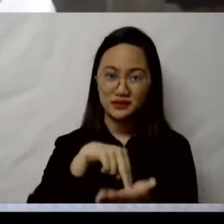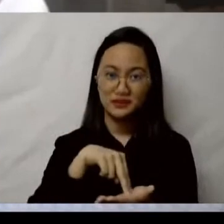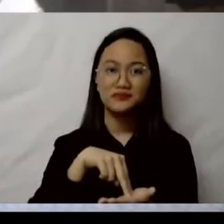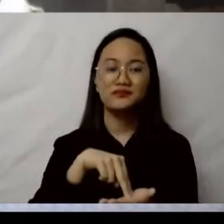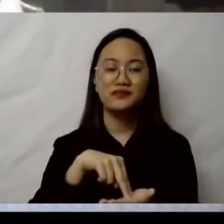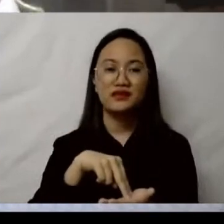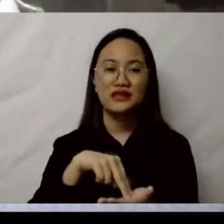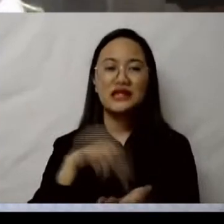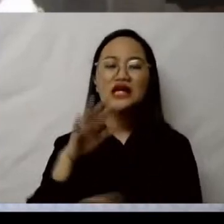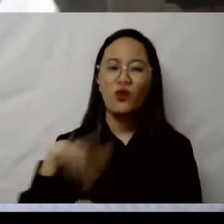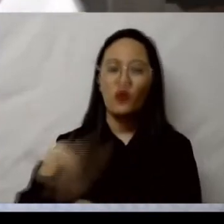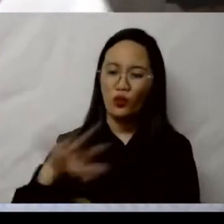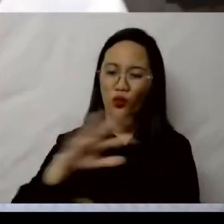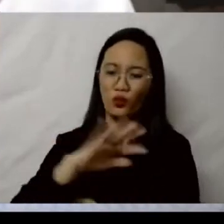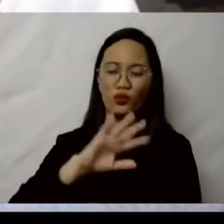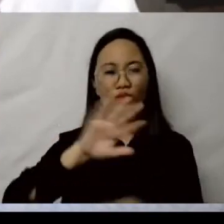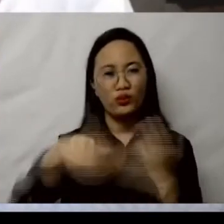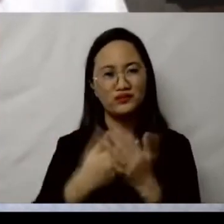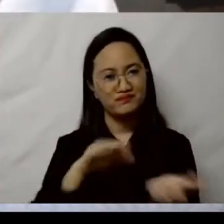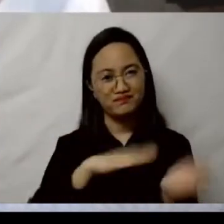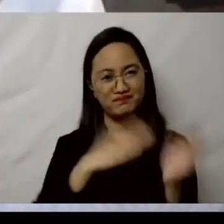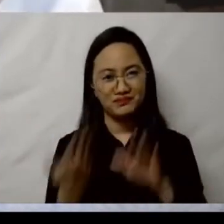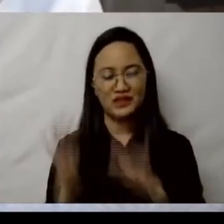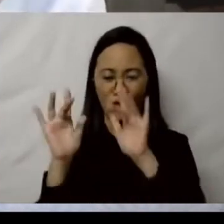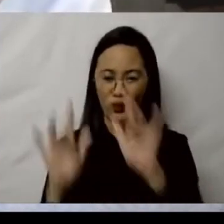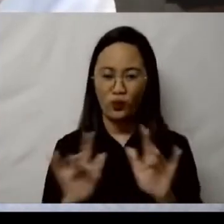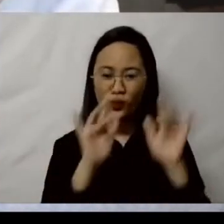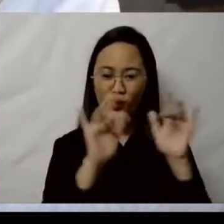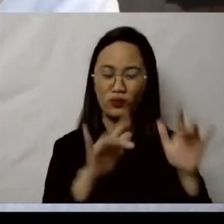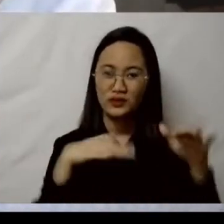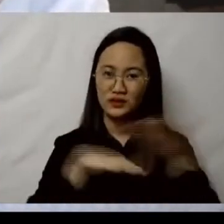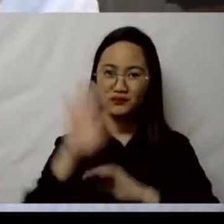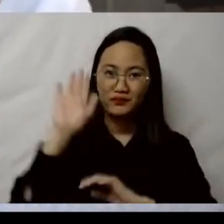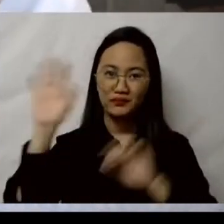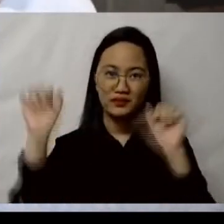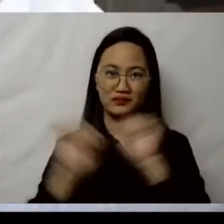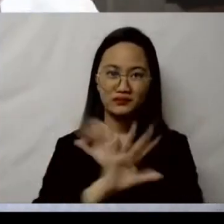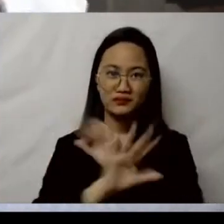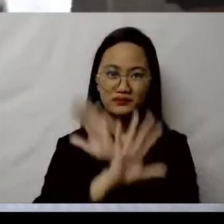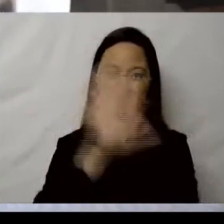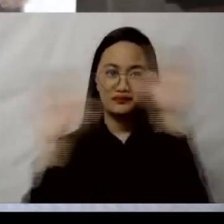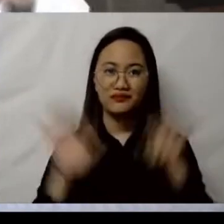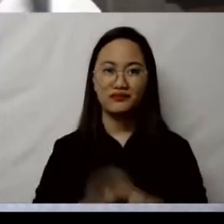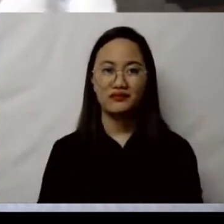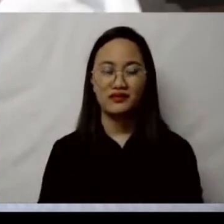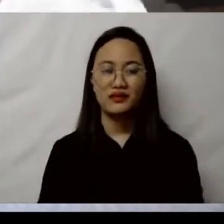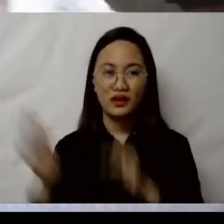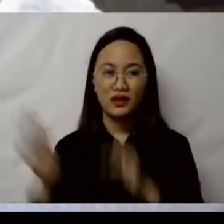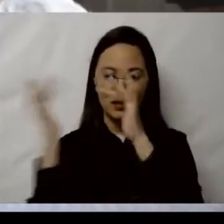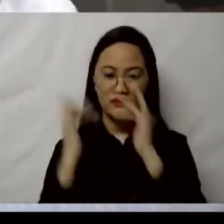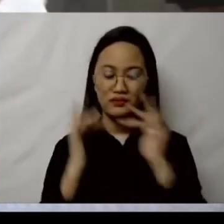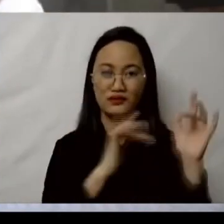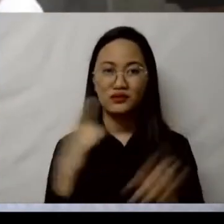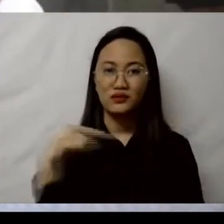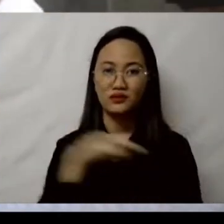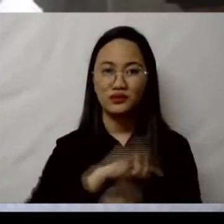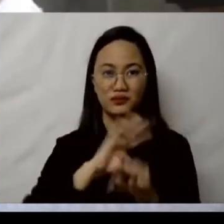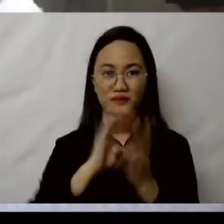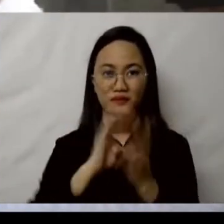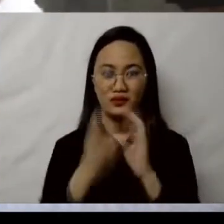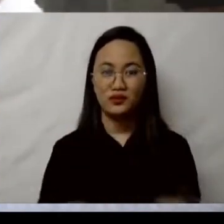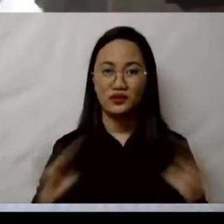mga pumanaw. Kaawaan mo sila at patuloyin sa iyong kaliwanagan. Kaawaan mo at pagindapatin kaming lahat na makasalo